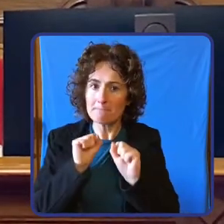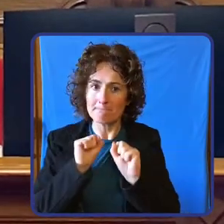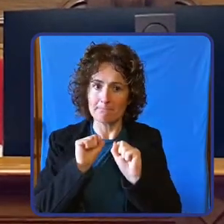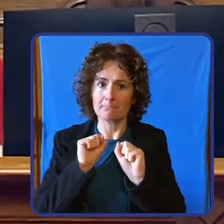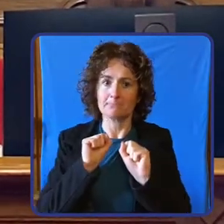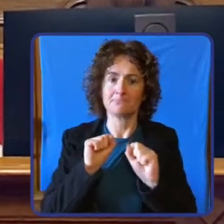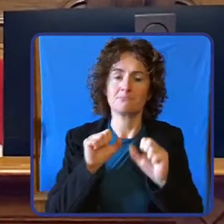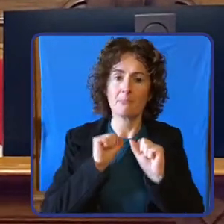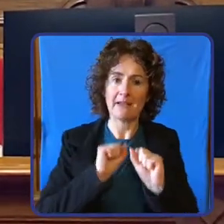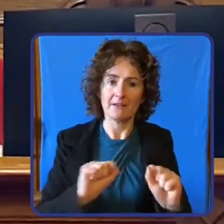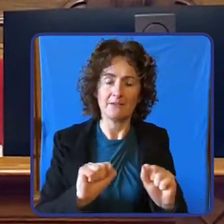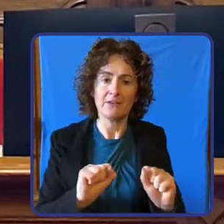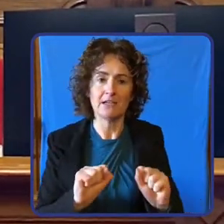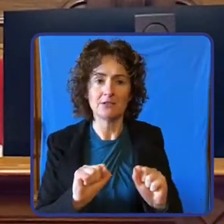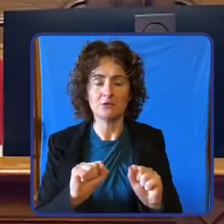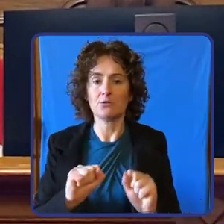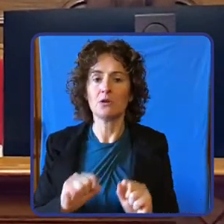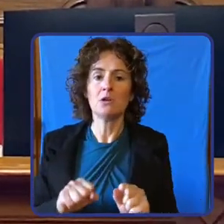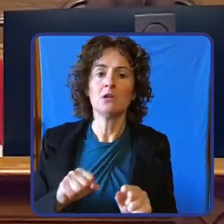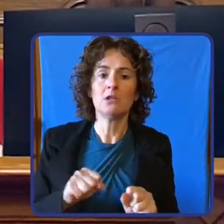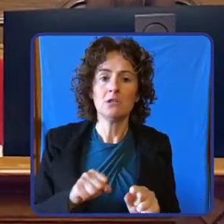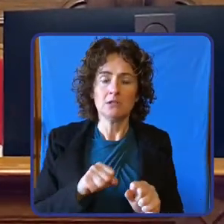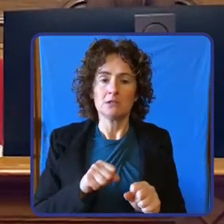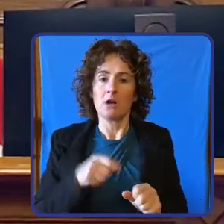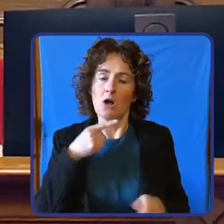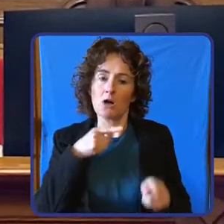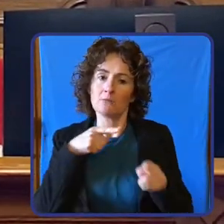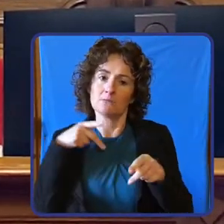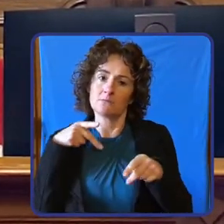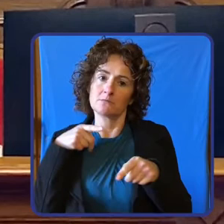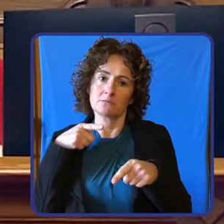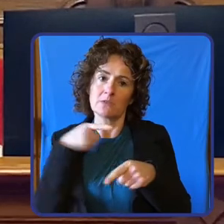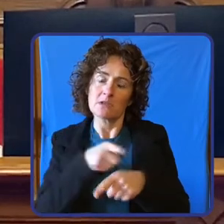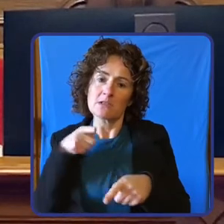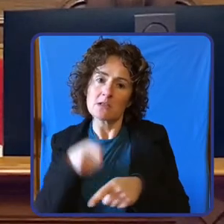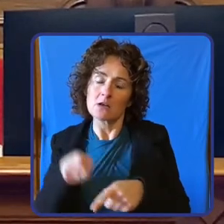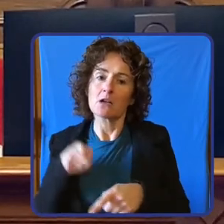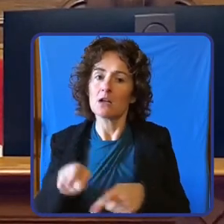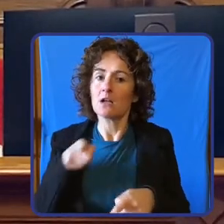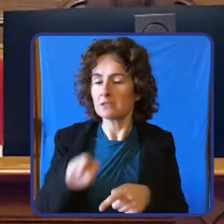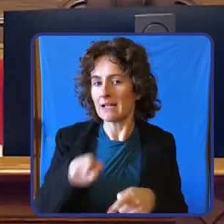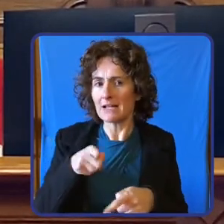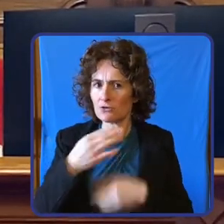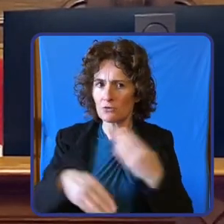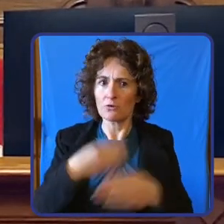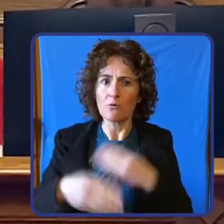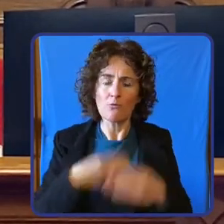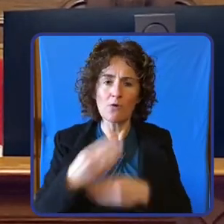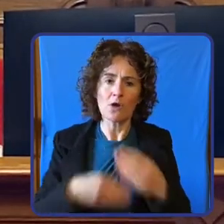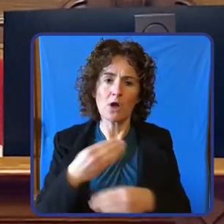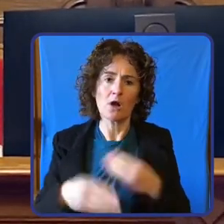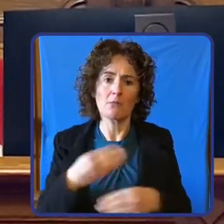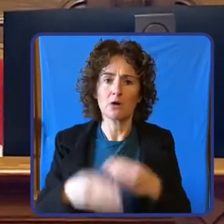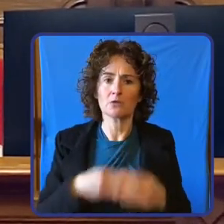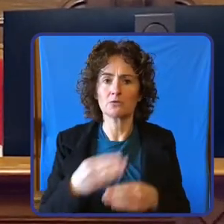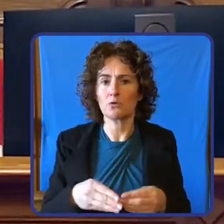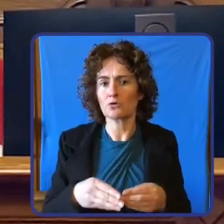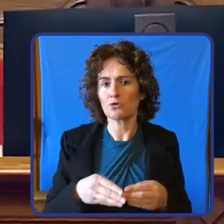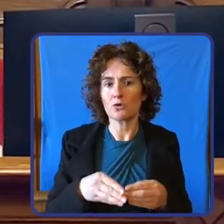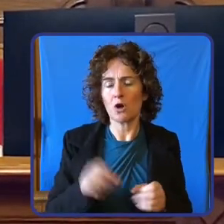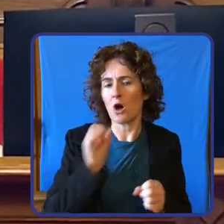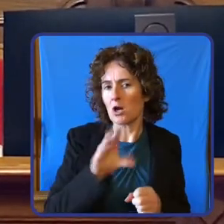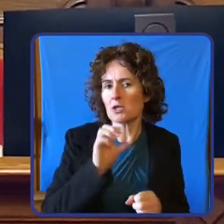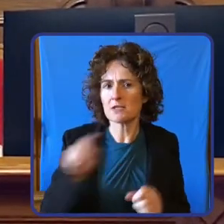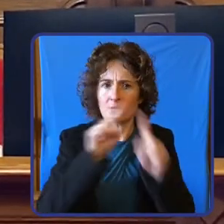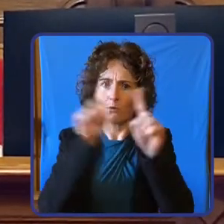a zaklatás annak idején az engedélybe vonásával, azóta lejárató kampánnyal, hazudozással, a szórólap, ami a múlt